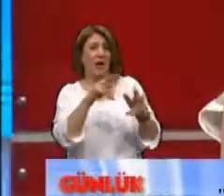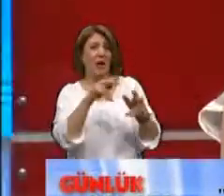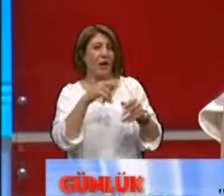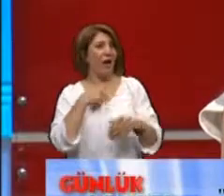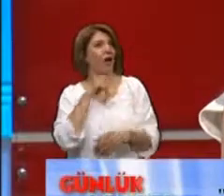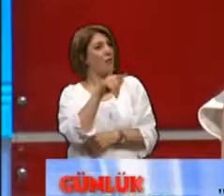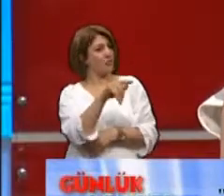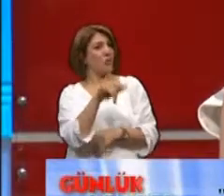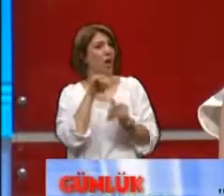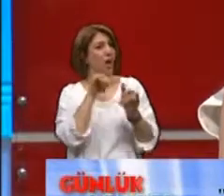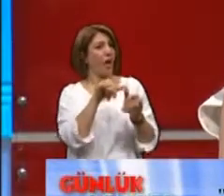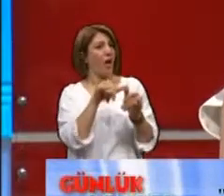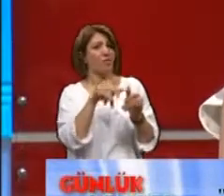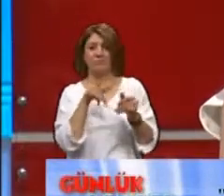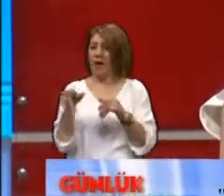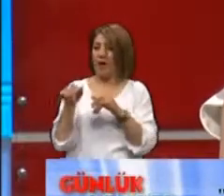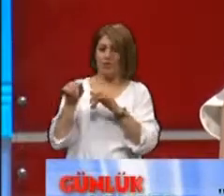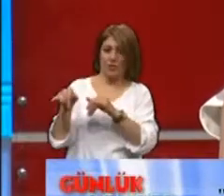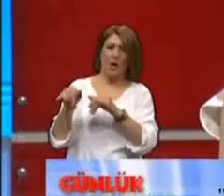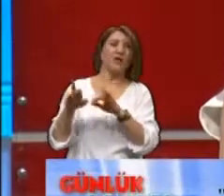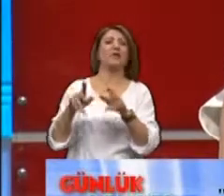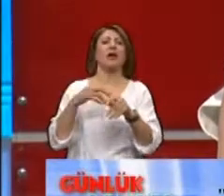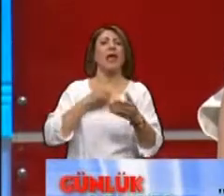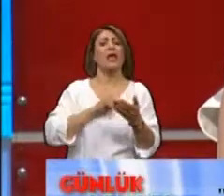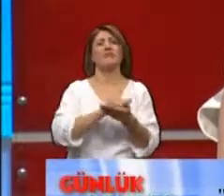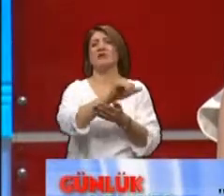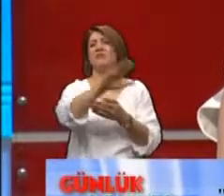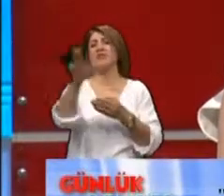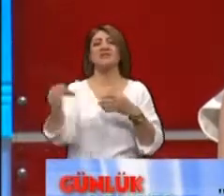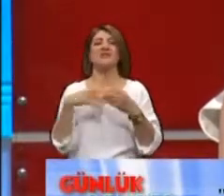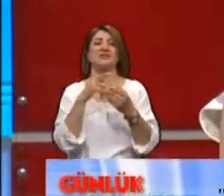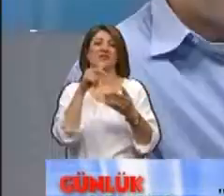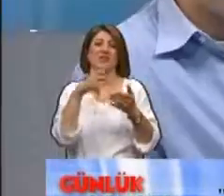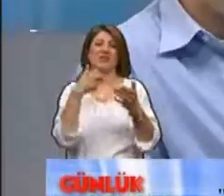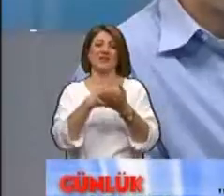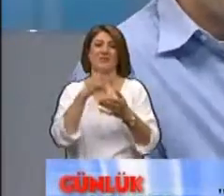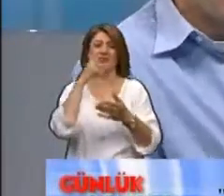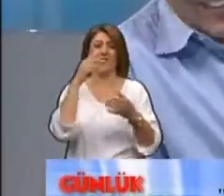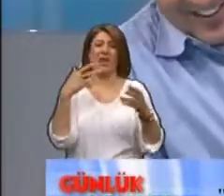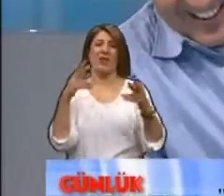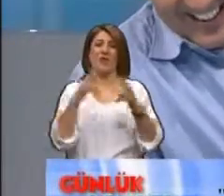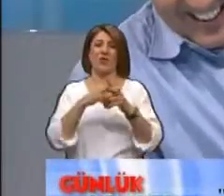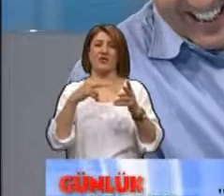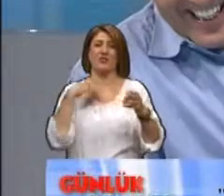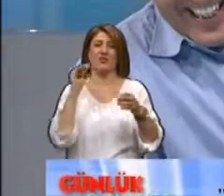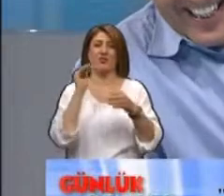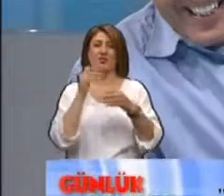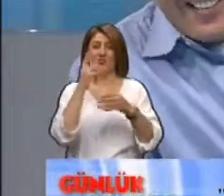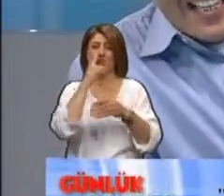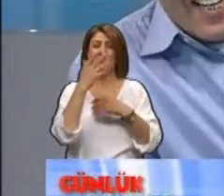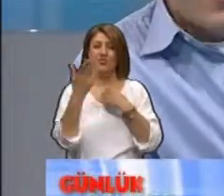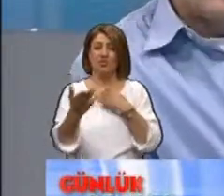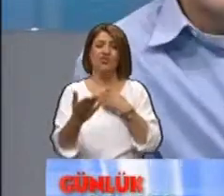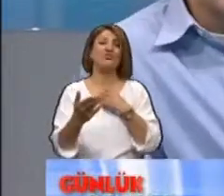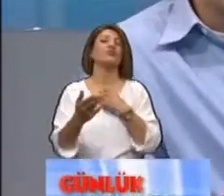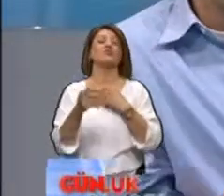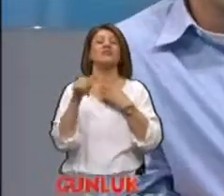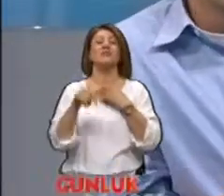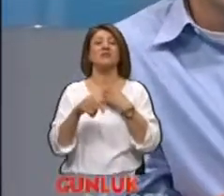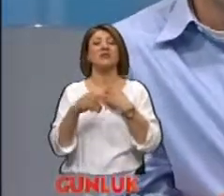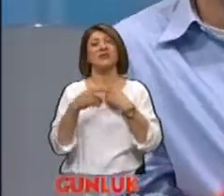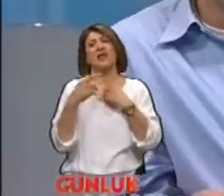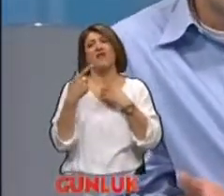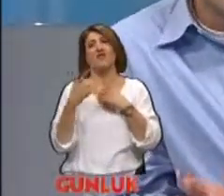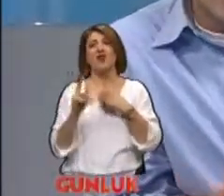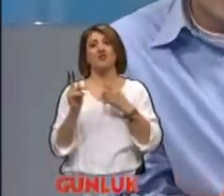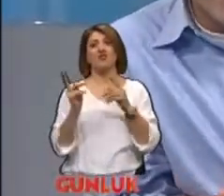da Rıza Baba. Hepimiz Rıza Babayız. Hepimiz Rıza Babayız. Kahrolsun bazı şeyler diyorsun. Şimdi gene yok artık